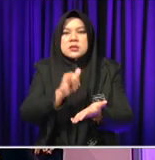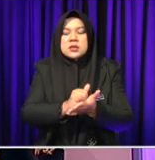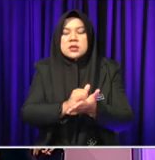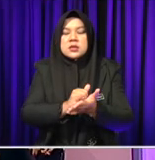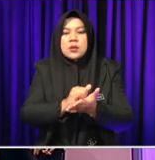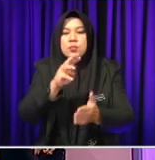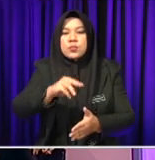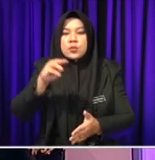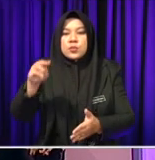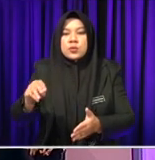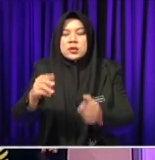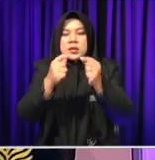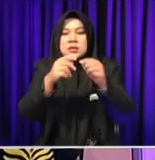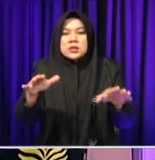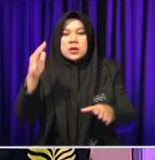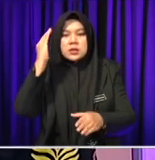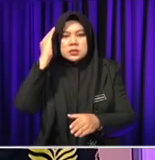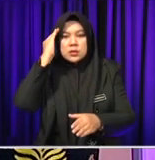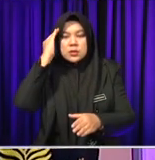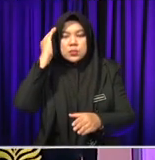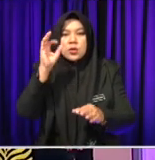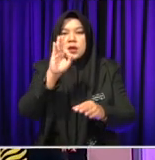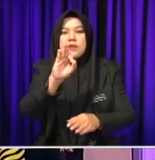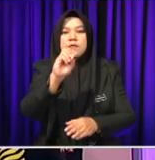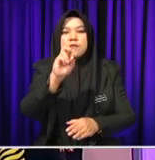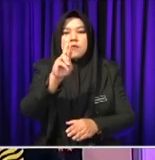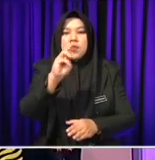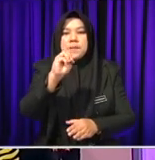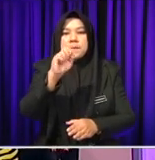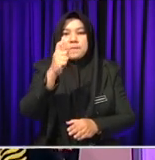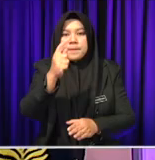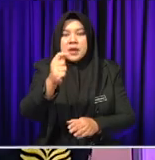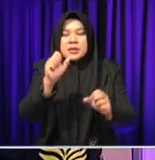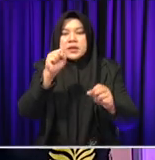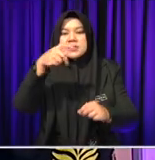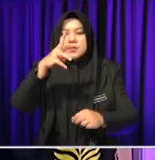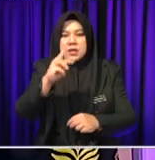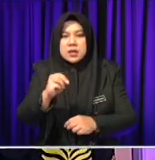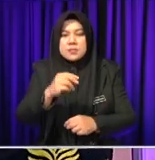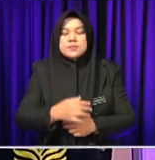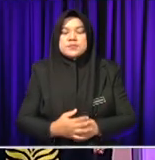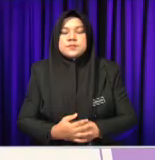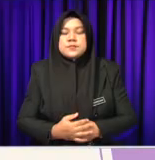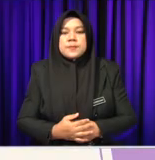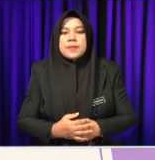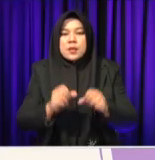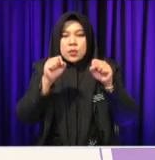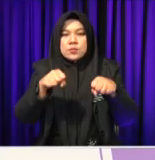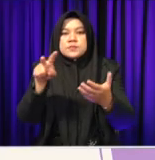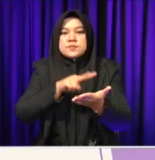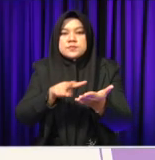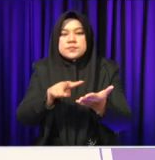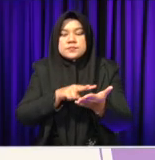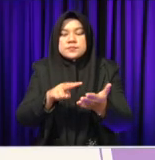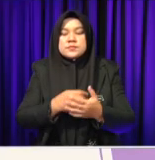Ustazah telah mengetahui format SPM kita okey sepertia yang Ustazah paparkan anak-anak murid kita boleh baca